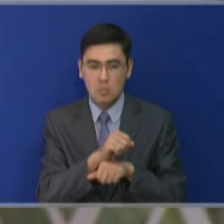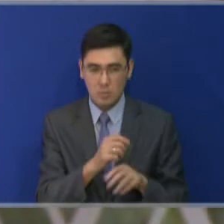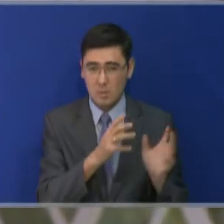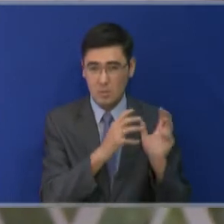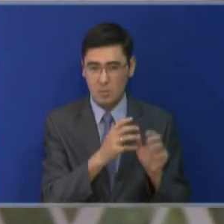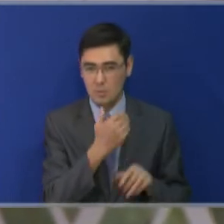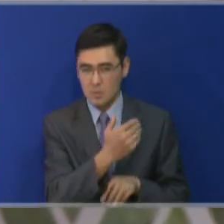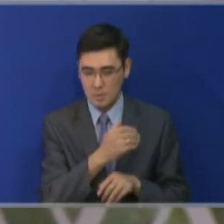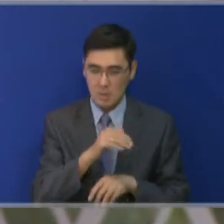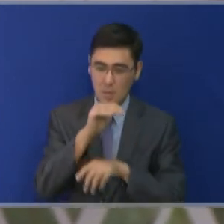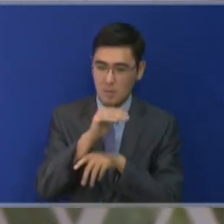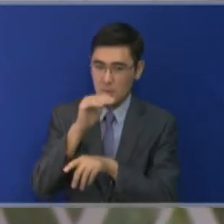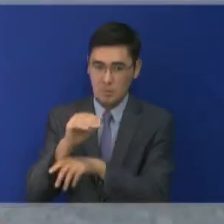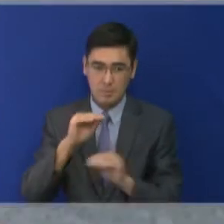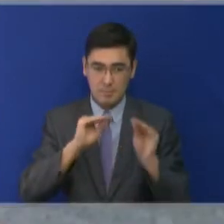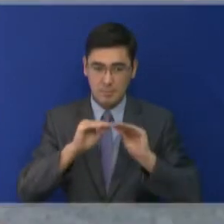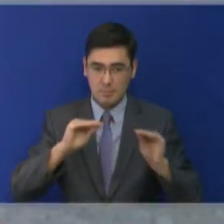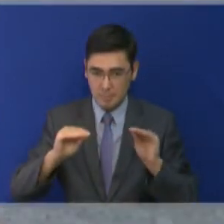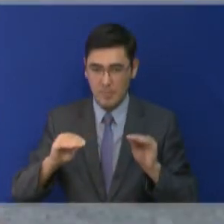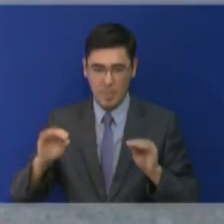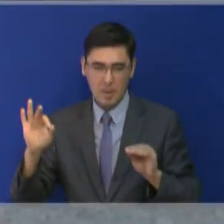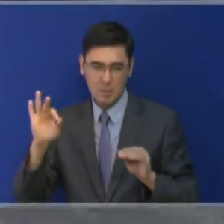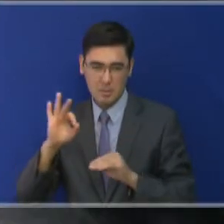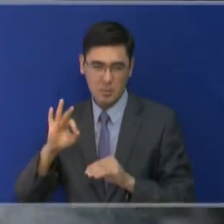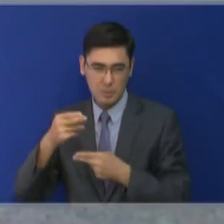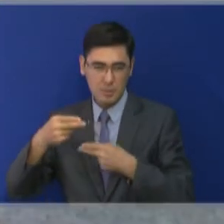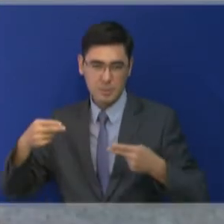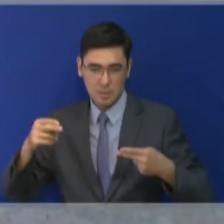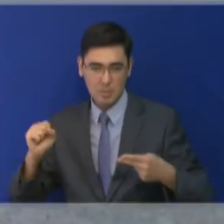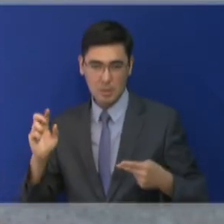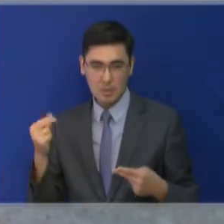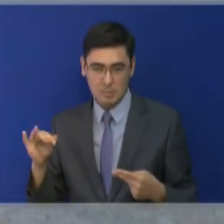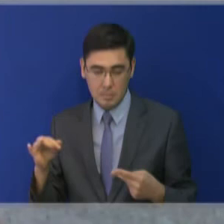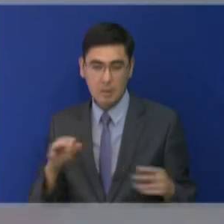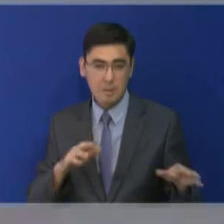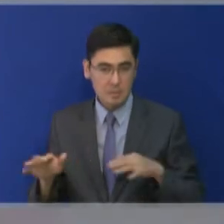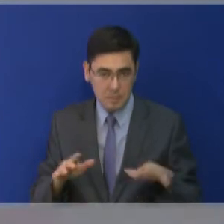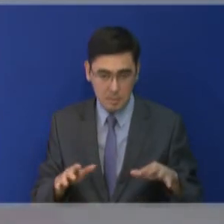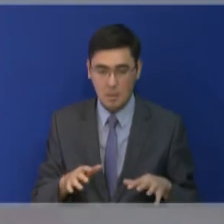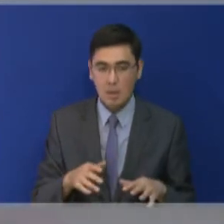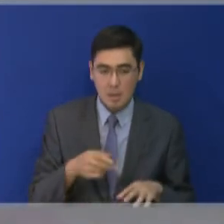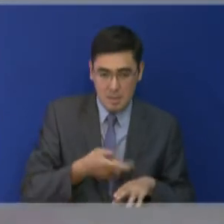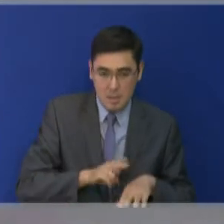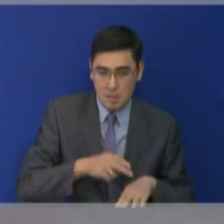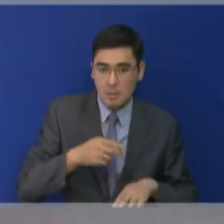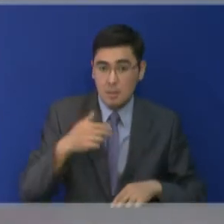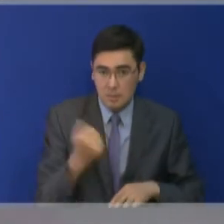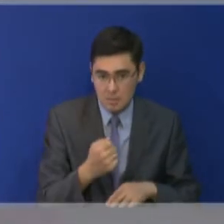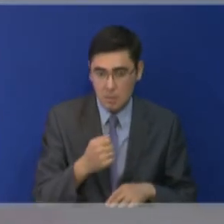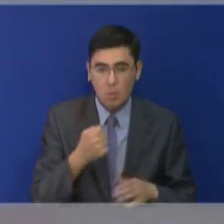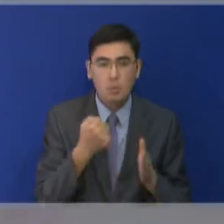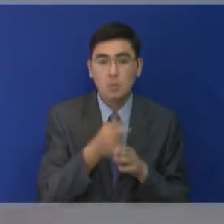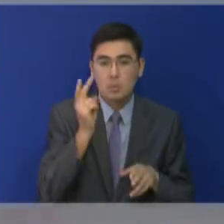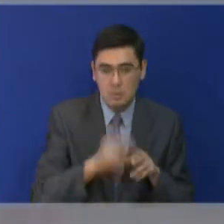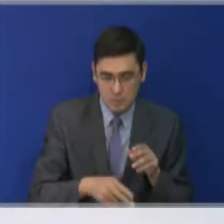жалғасуда. Жауапты мердігерлер жоспарына сәйкес, бұл жұмыс ағымдағы апта ішінде аяқталуы тиіс. Эльмира Жүсінбекқызы,